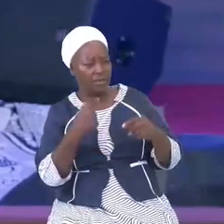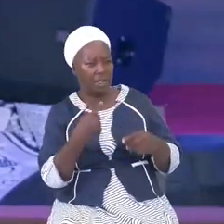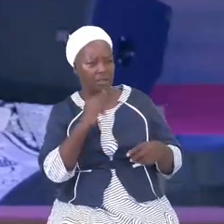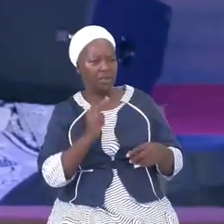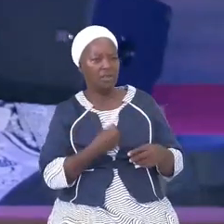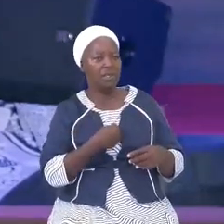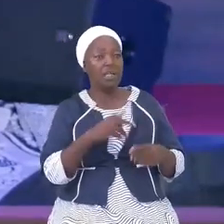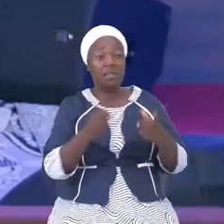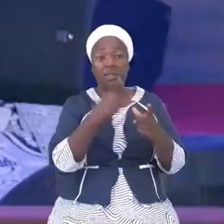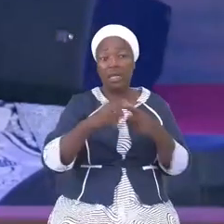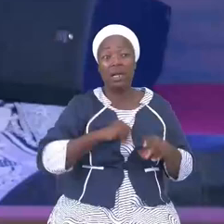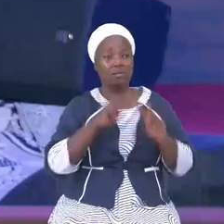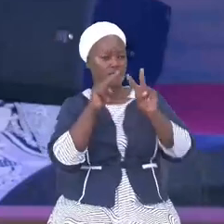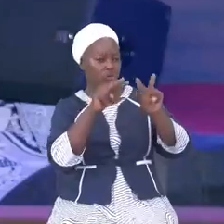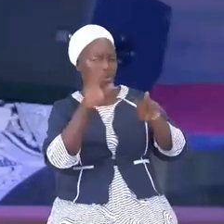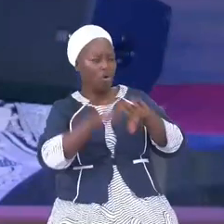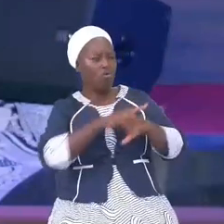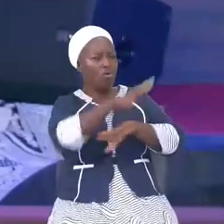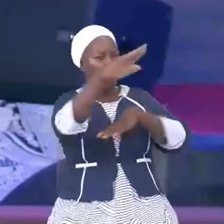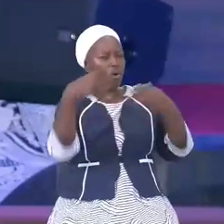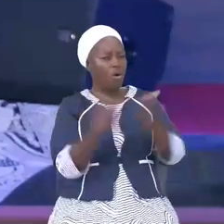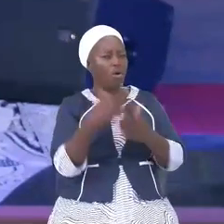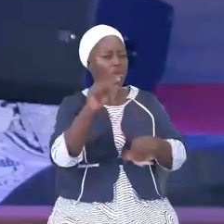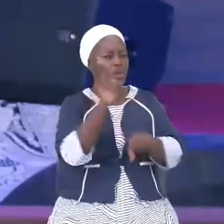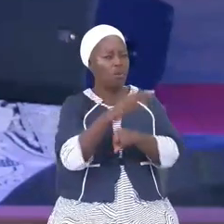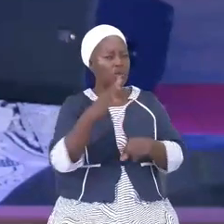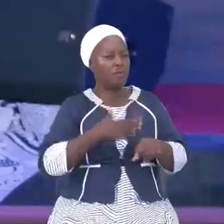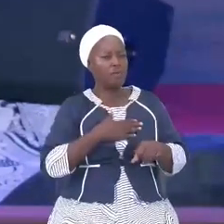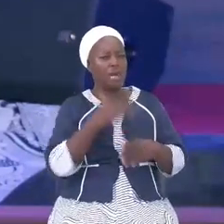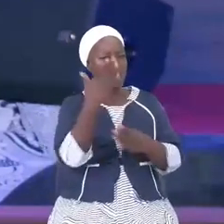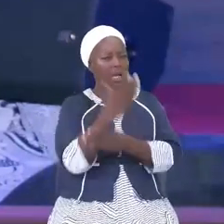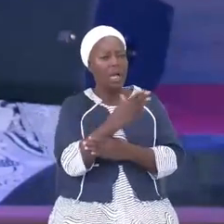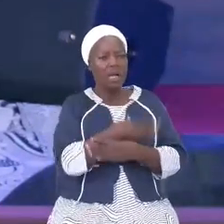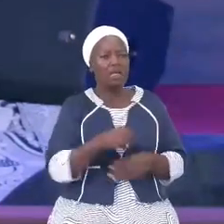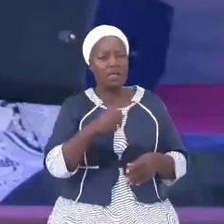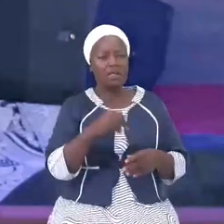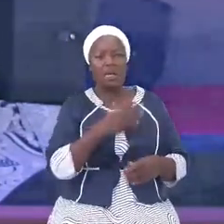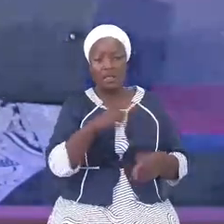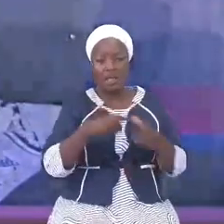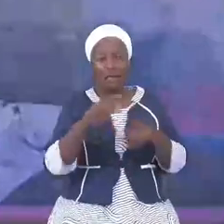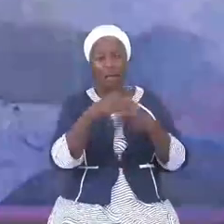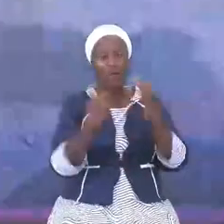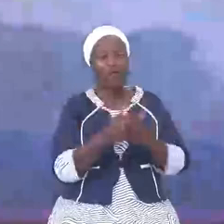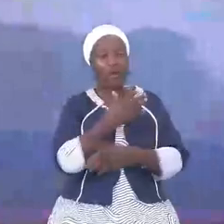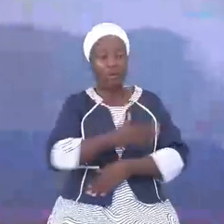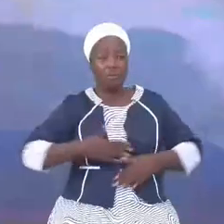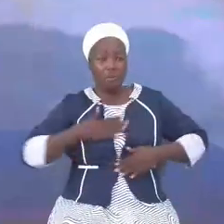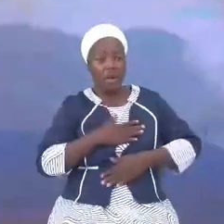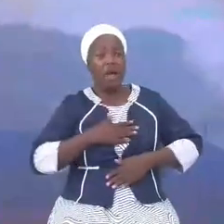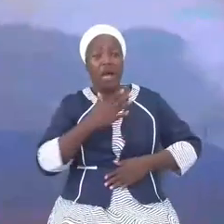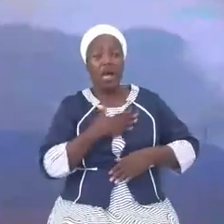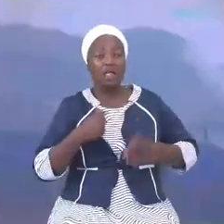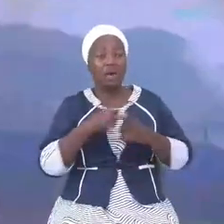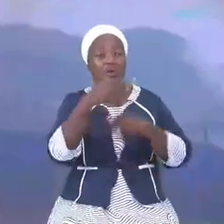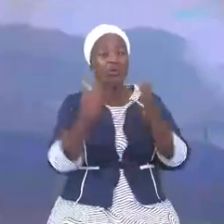les ouvrages que mes mains avaient faits, et la paix, j'ai regardé tous les plaisirs, j'ai regardé toute la musique